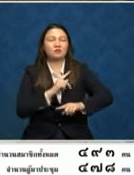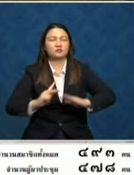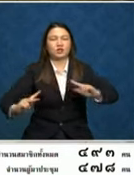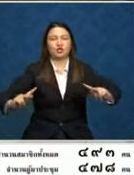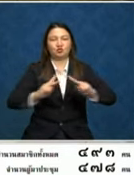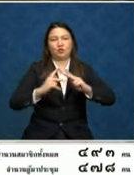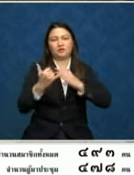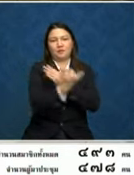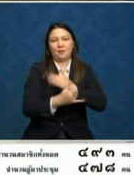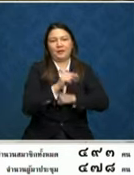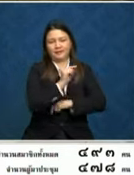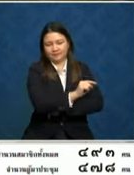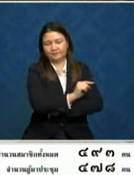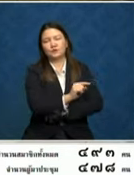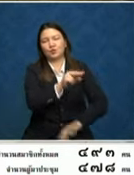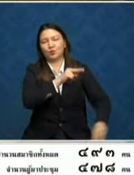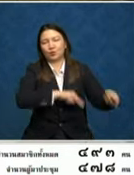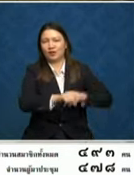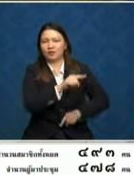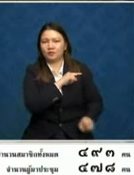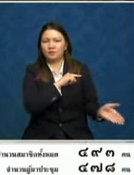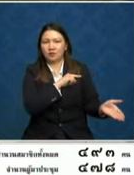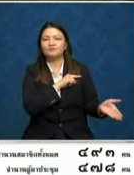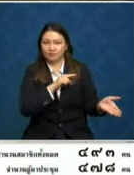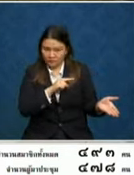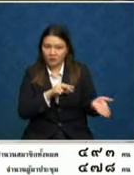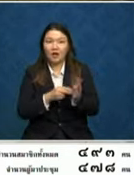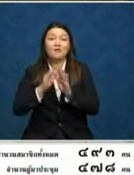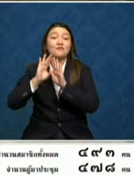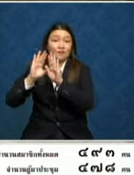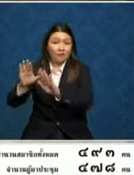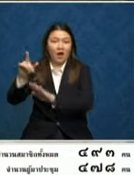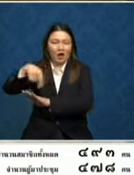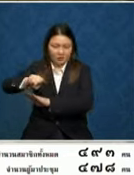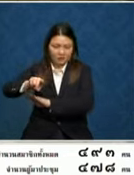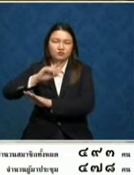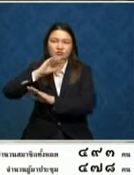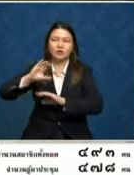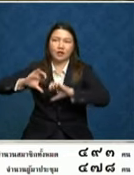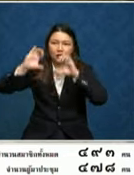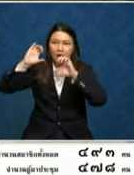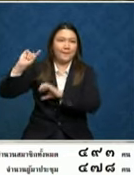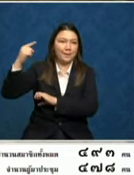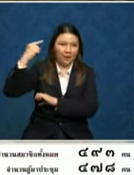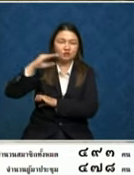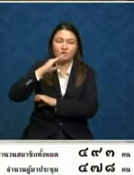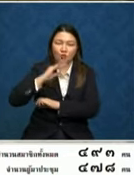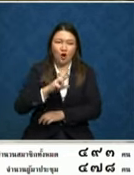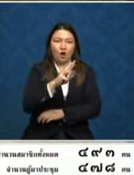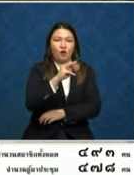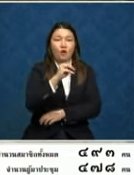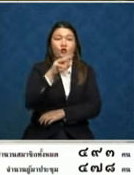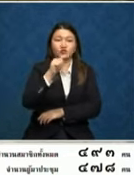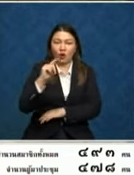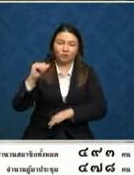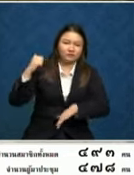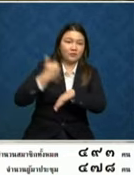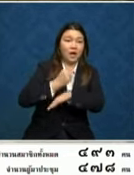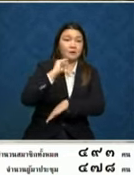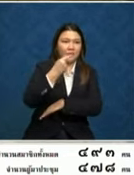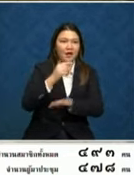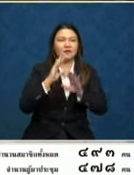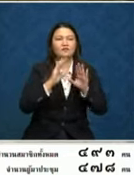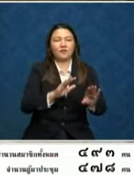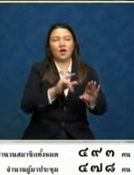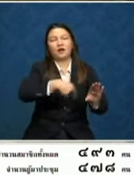ครับกราบเรียนท่านประธานไปที่รัฐบาลชุดใหม่ถ้ามีรัฐมนตรีว่าการกระทรวงต่างประเทศนะครับอยากจะช่ว